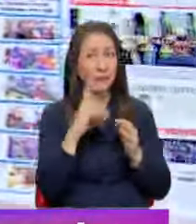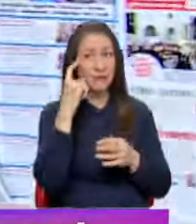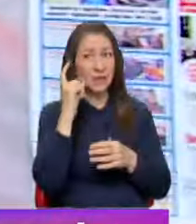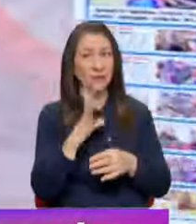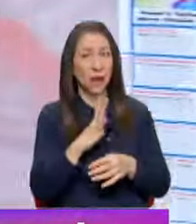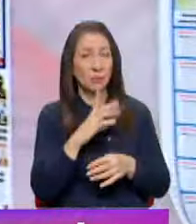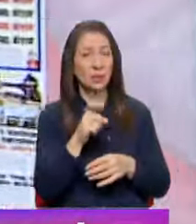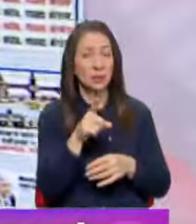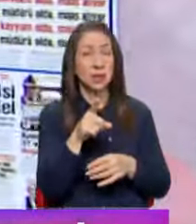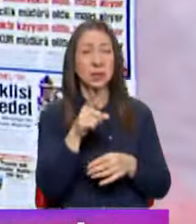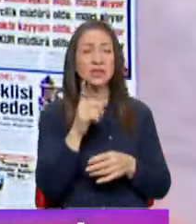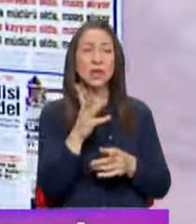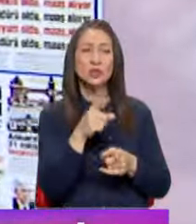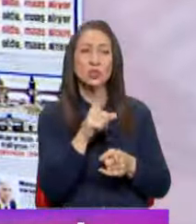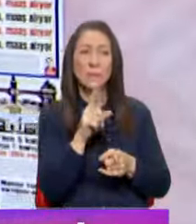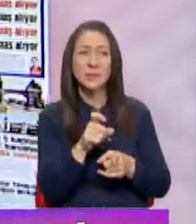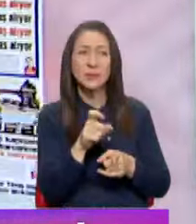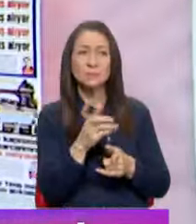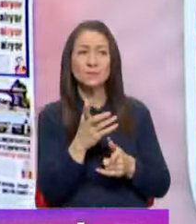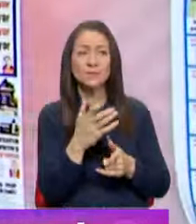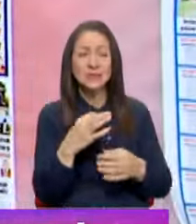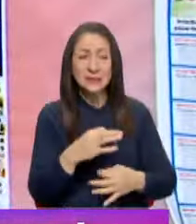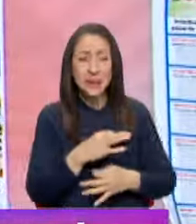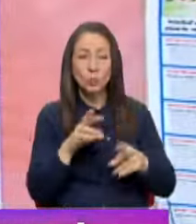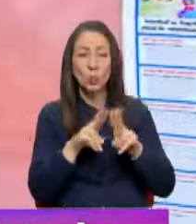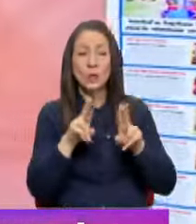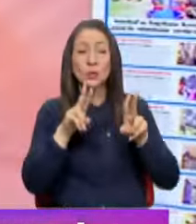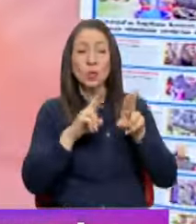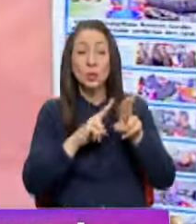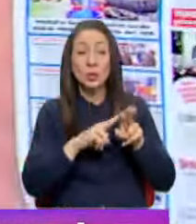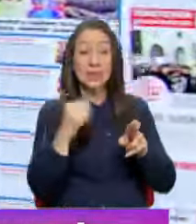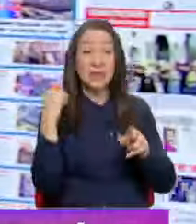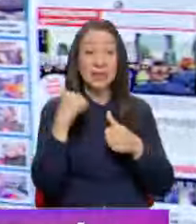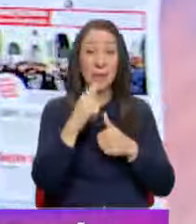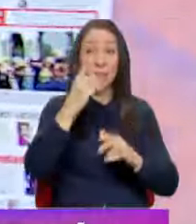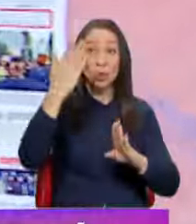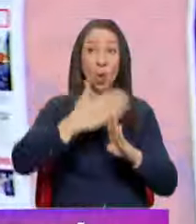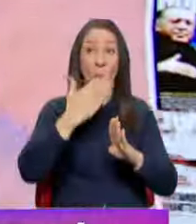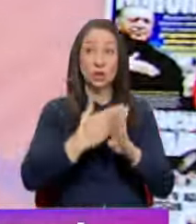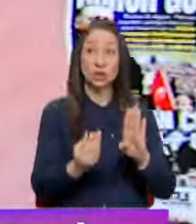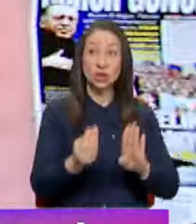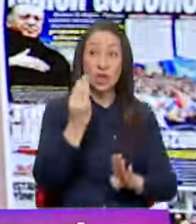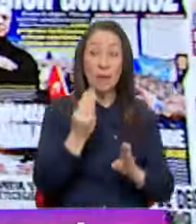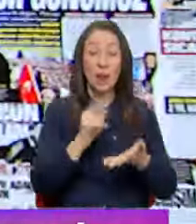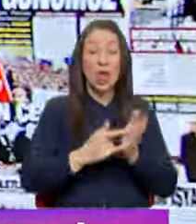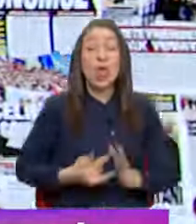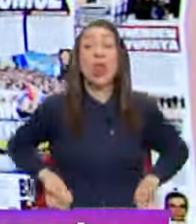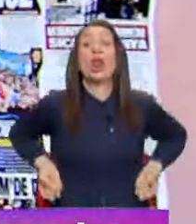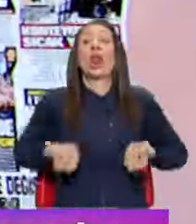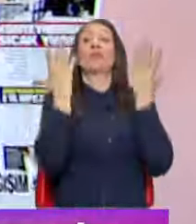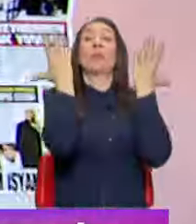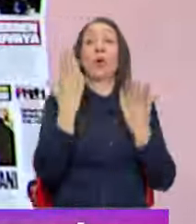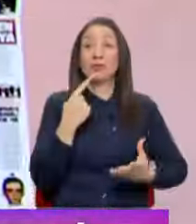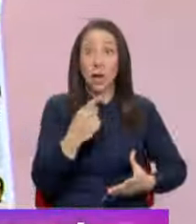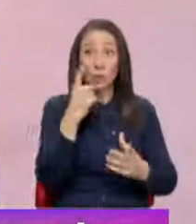fikre sahip misiniz y şundan mı yani Sayın Murat kurumun karşısına yine bir Dönerci çıkar geçinemiyoruz der